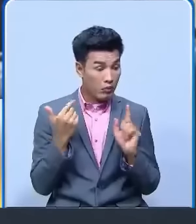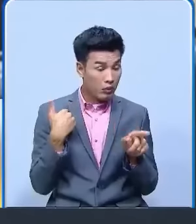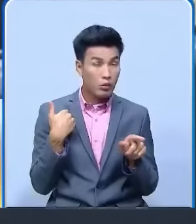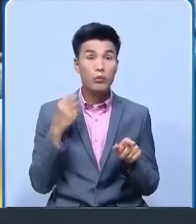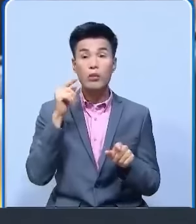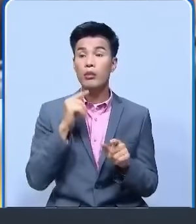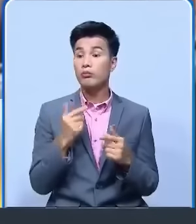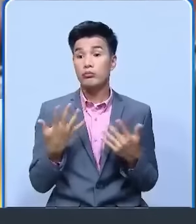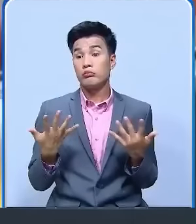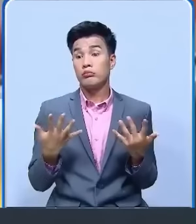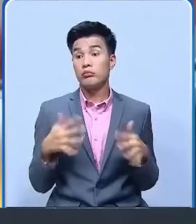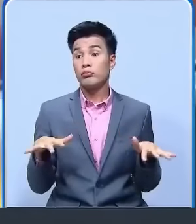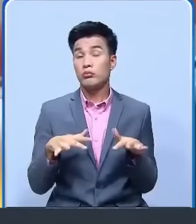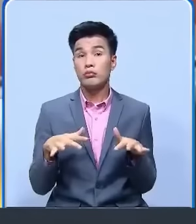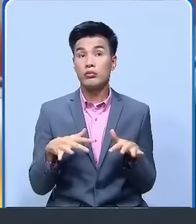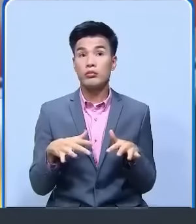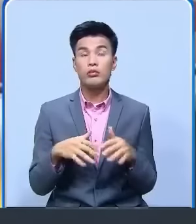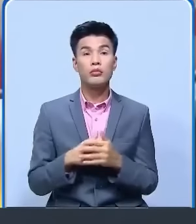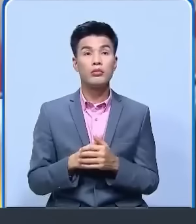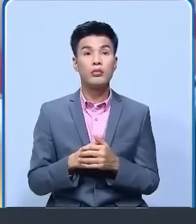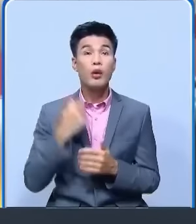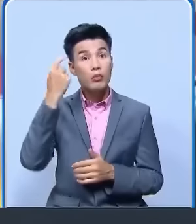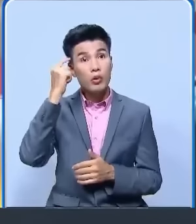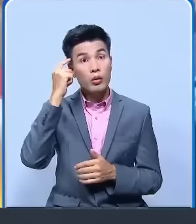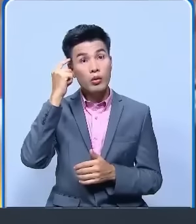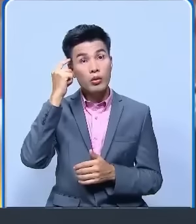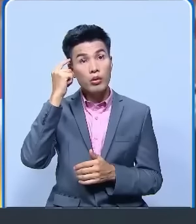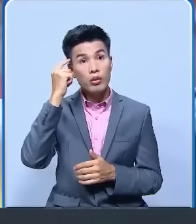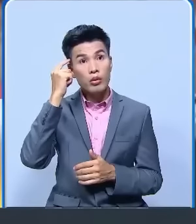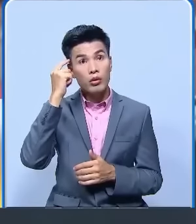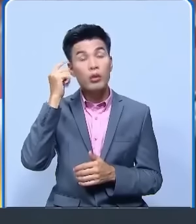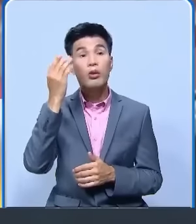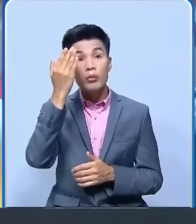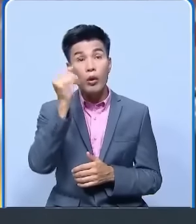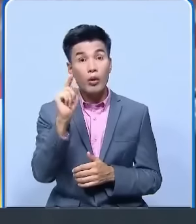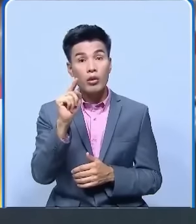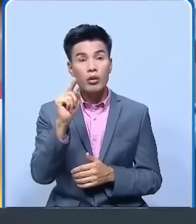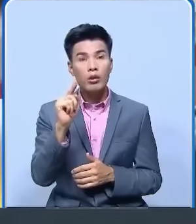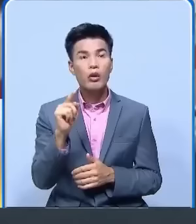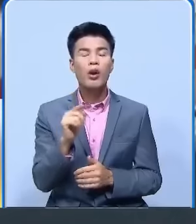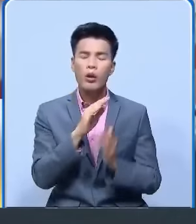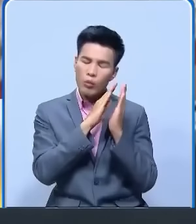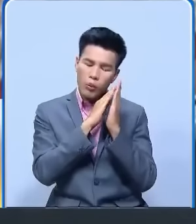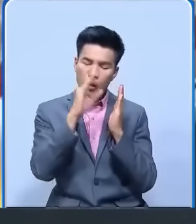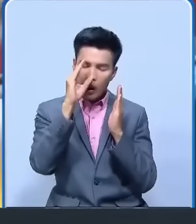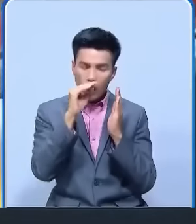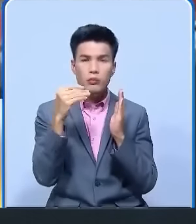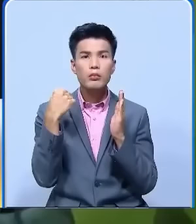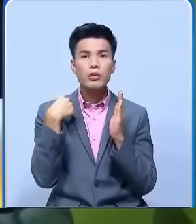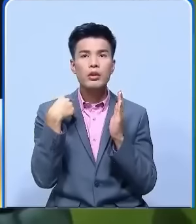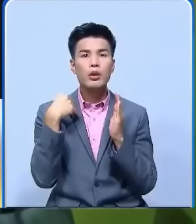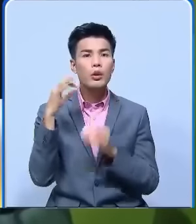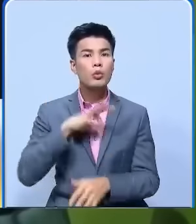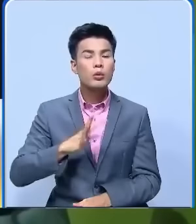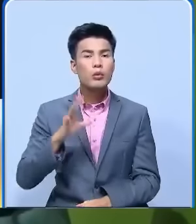ยังบอกไม่มีเลยไม่รู้เลยไม่มีไม่รู้เคุณผู้ชมอย่าราม่านะเพราะว่าบางบางคนน่ะหลับแล้วหลับแต่หัวค่ำแล้วหลับลึกอ่ะแล้ว